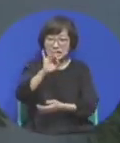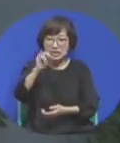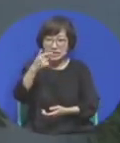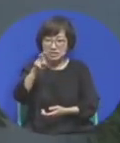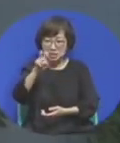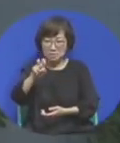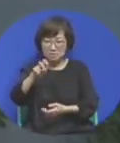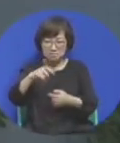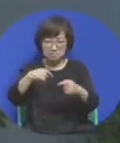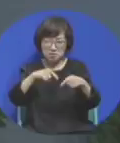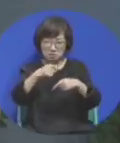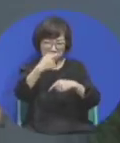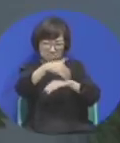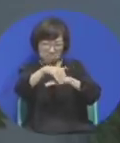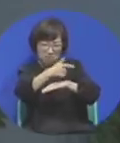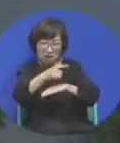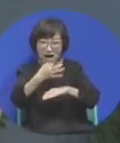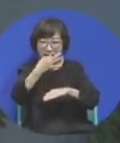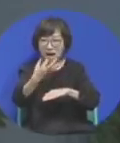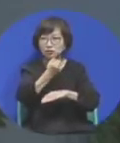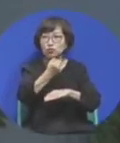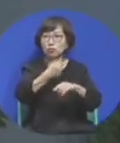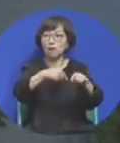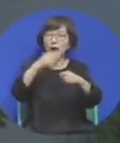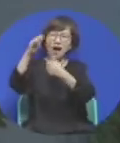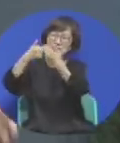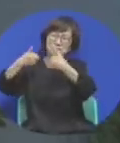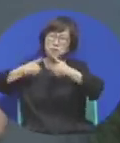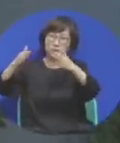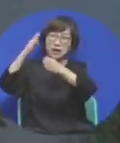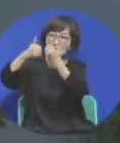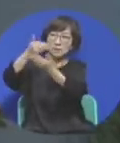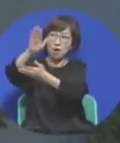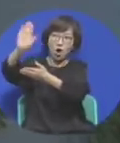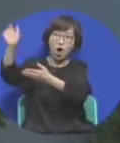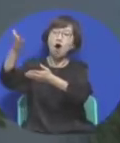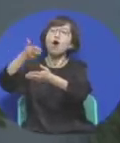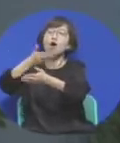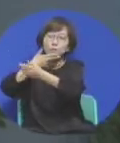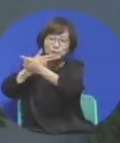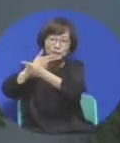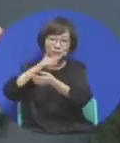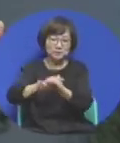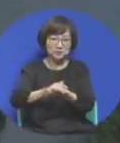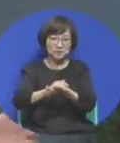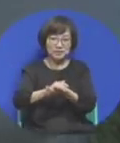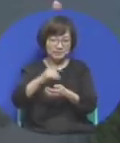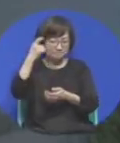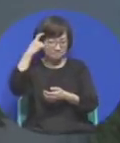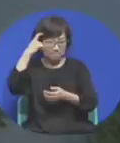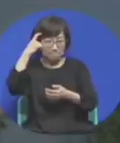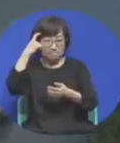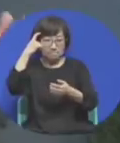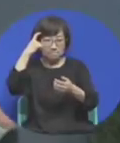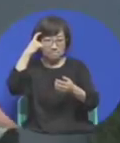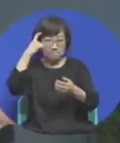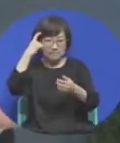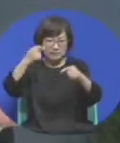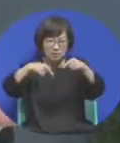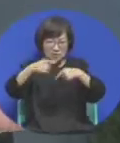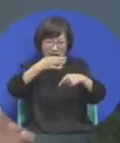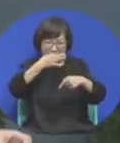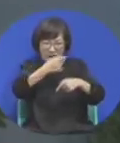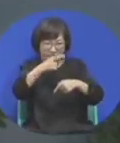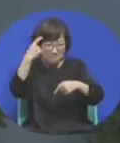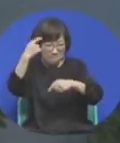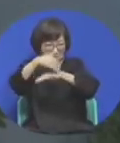가지고 합니다. They do everything by their 하나님 ideology. 하나님 없어요. There is no God. 이념으로 합니다. Only with their ideology. 그래서 세계는 또 전쟁이 터집니다.